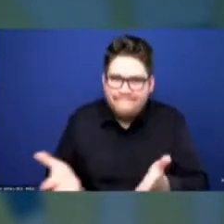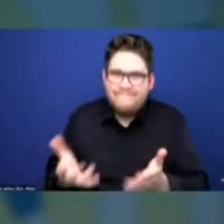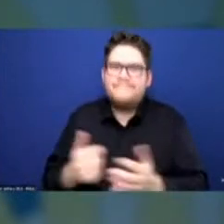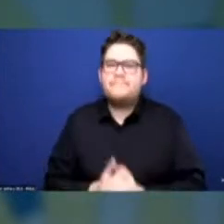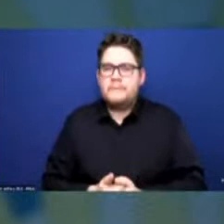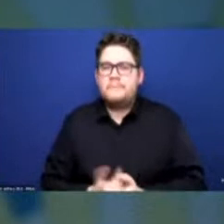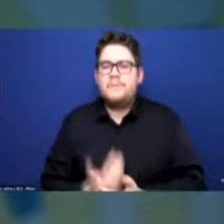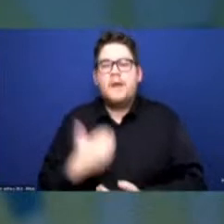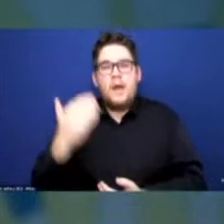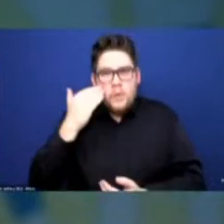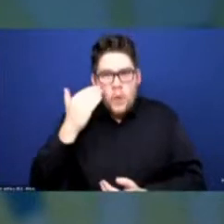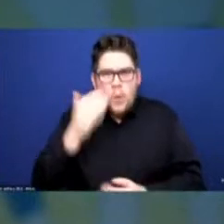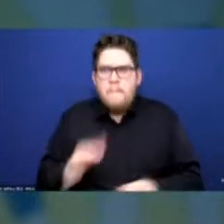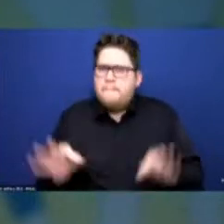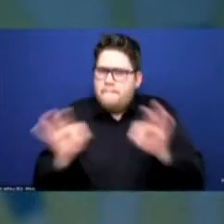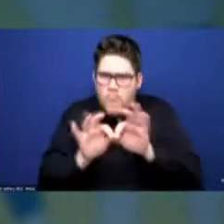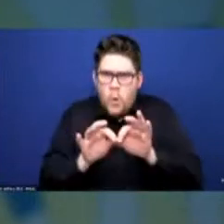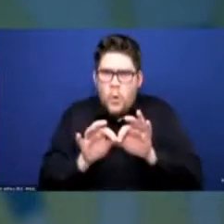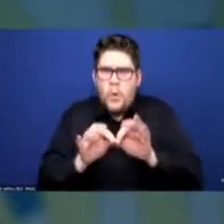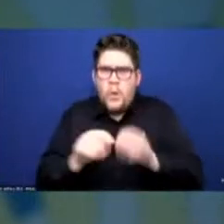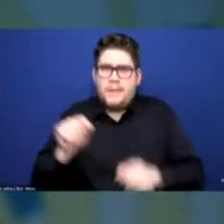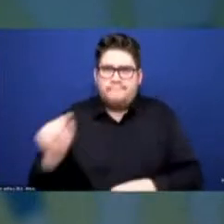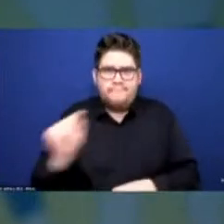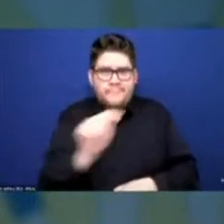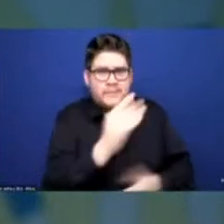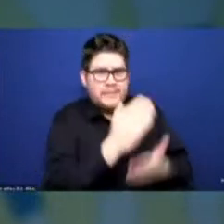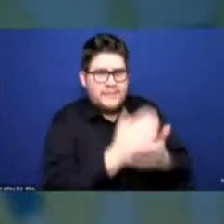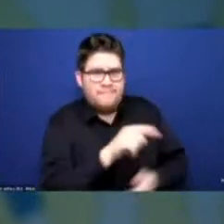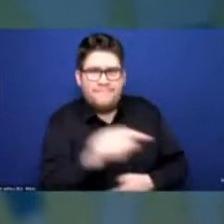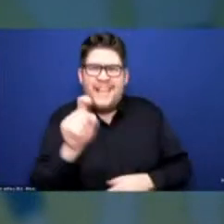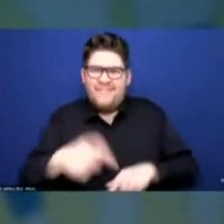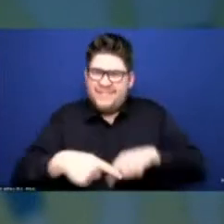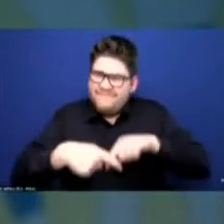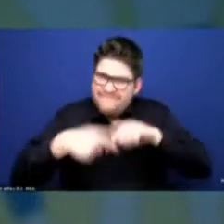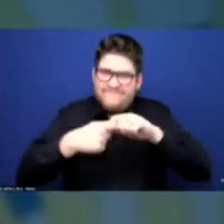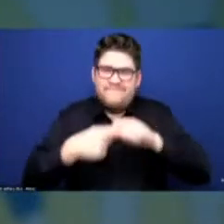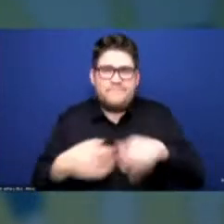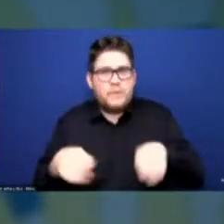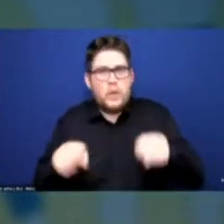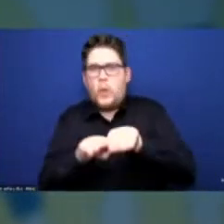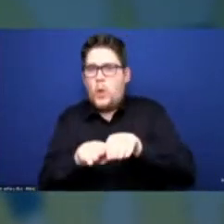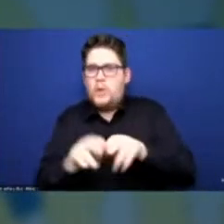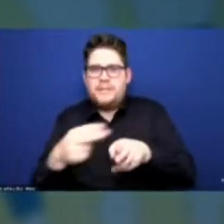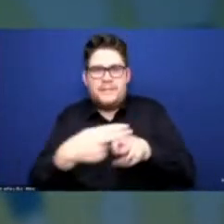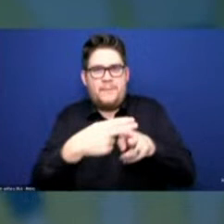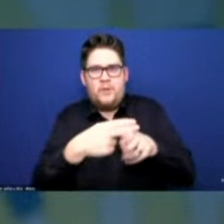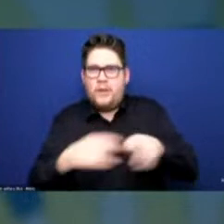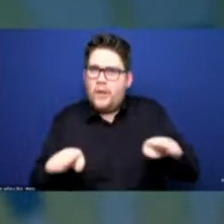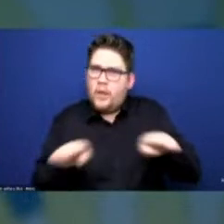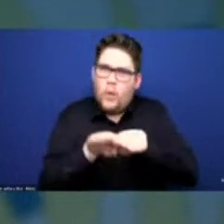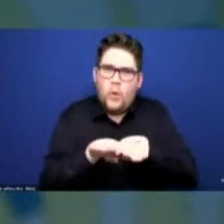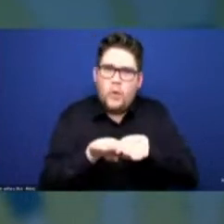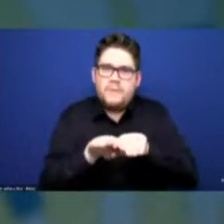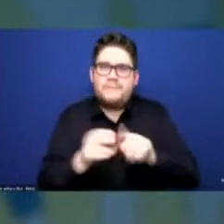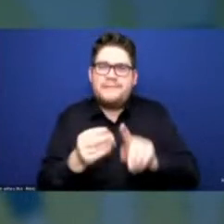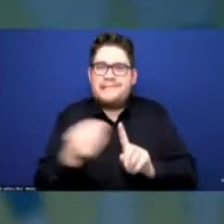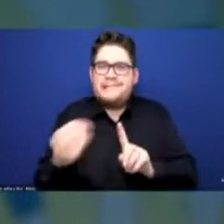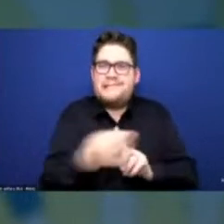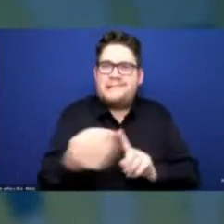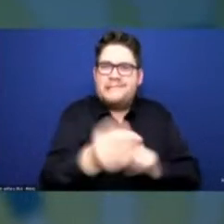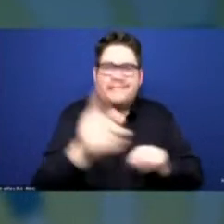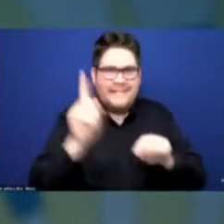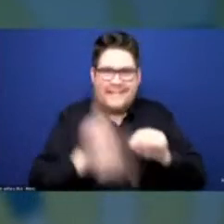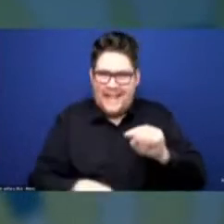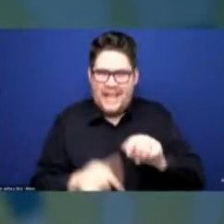密合 to shut 作，也是对 workplaces 各 for 个 periods 工 of 作 time 场 so 所 that ongoing 加强 transmission to that 卫生 next 措施的 generation 检 can't 查以 happen. 及督促。 As